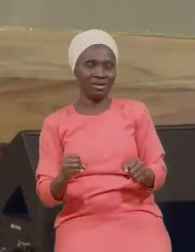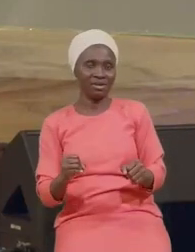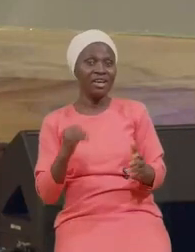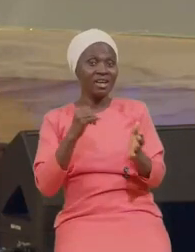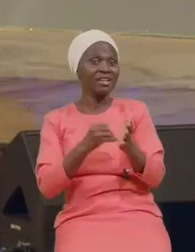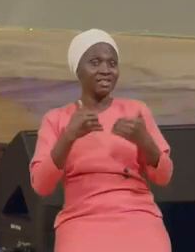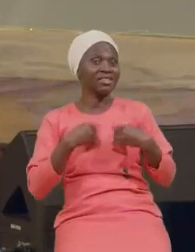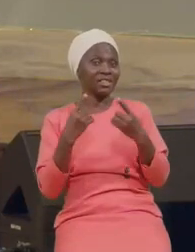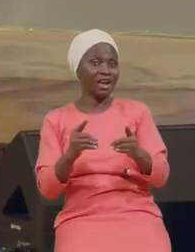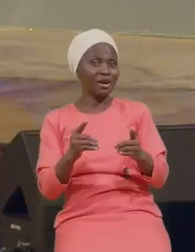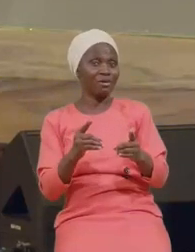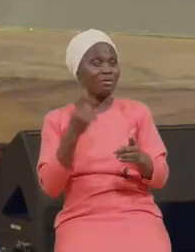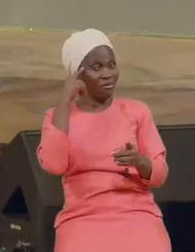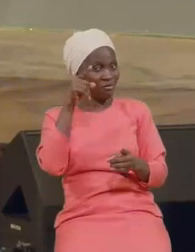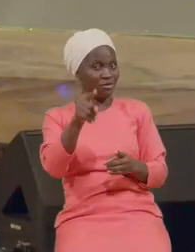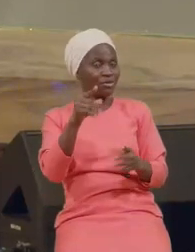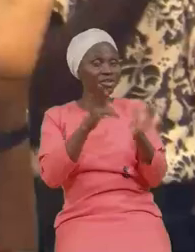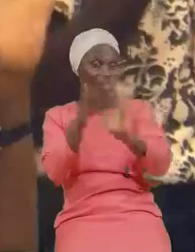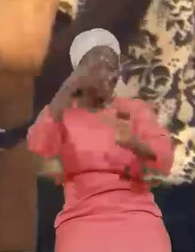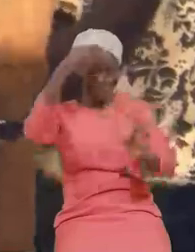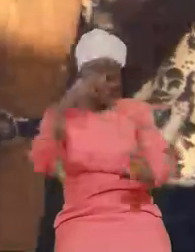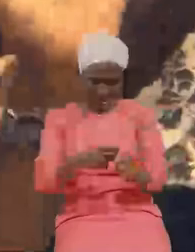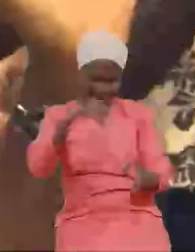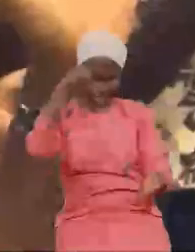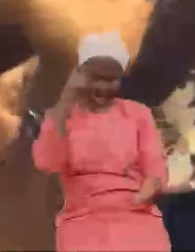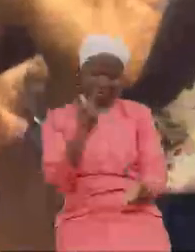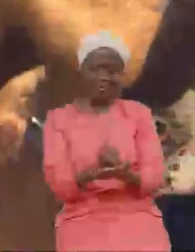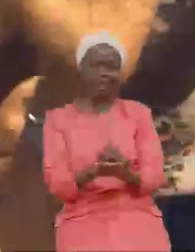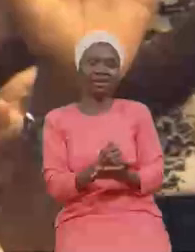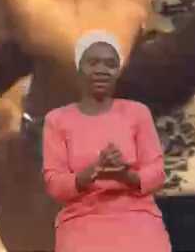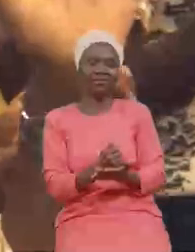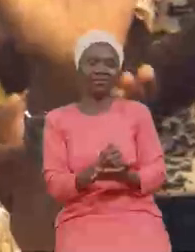c'est déjà accomplir votre faveur au nom de Jésus-Christ